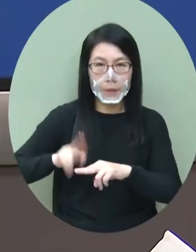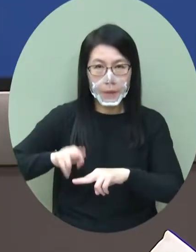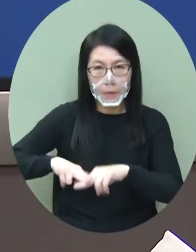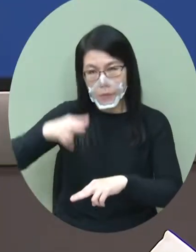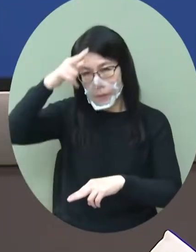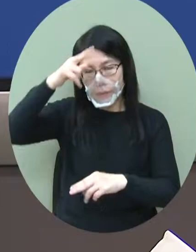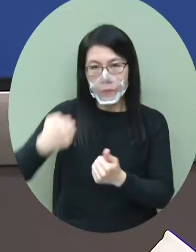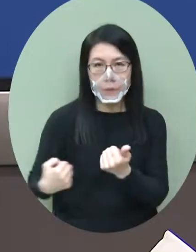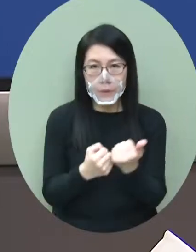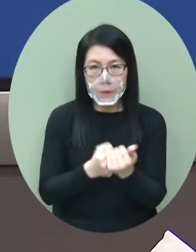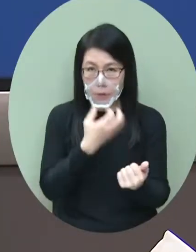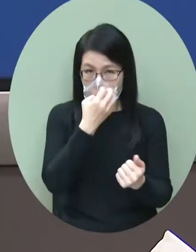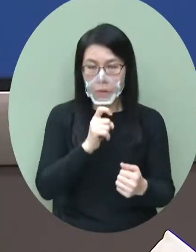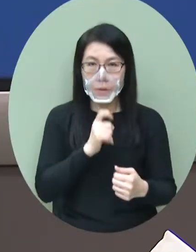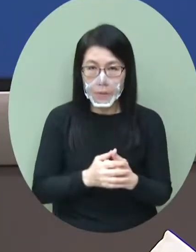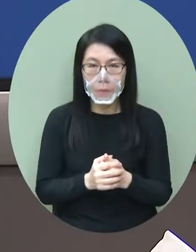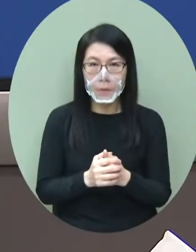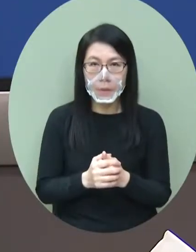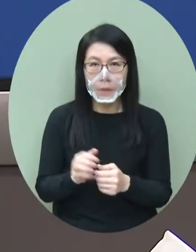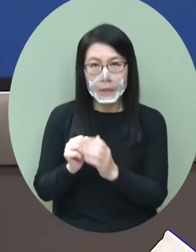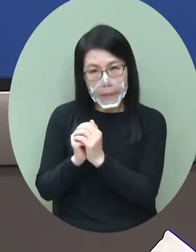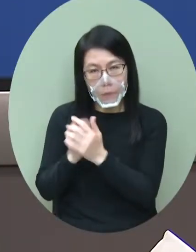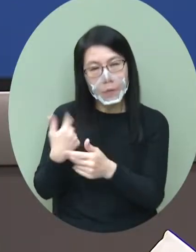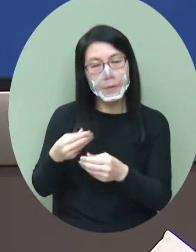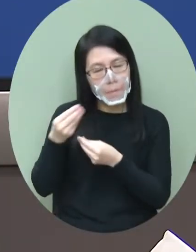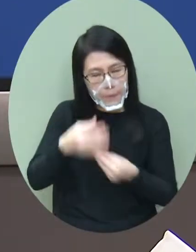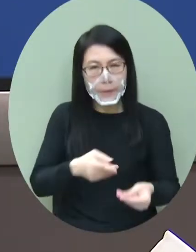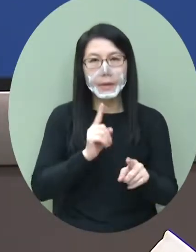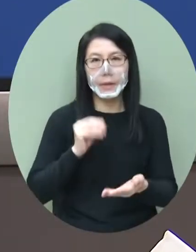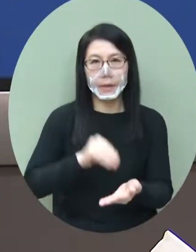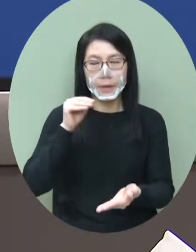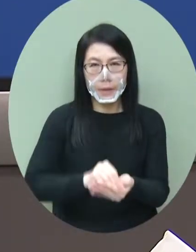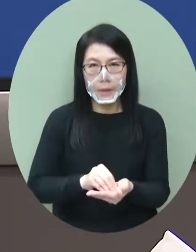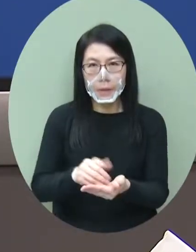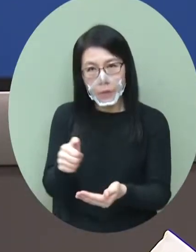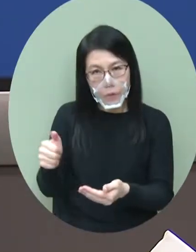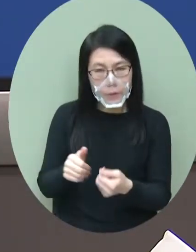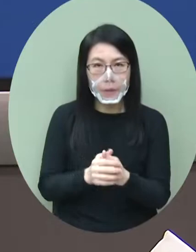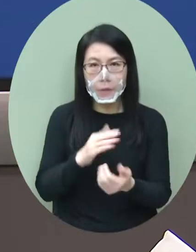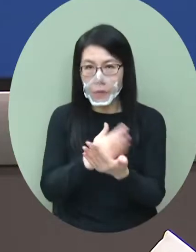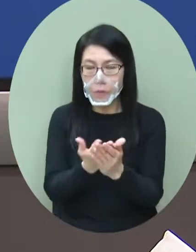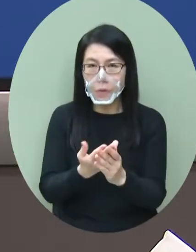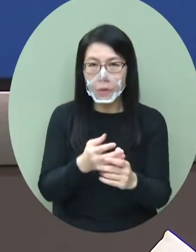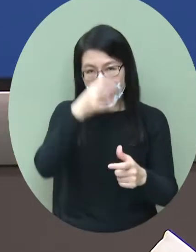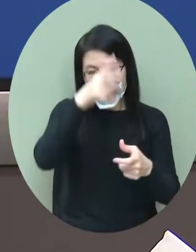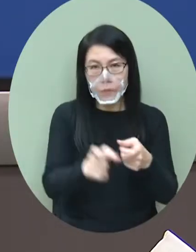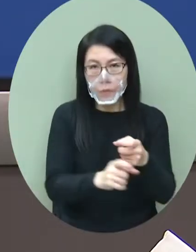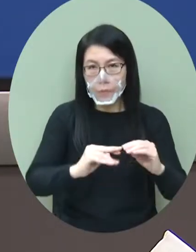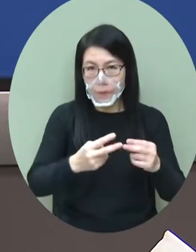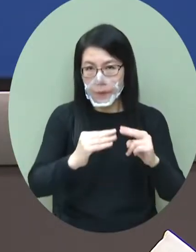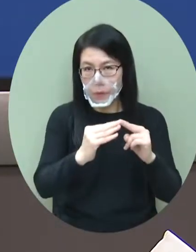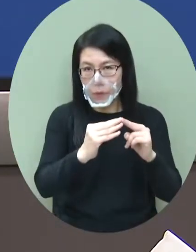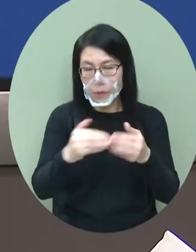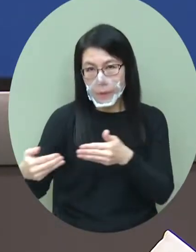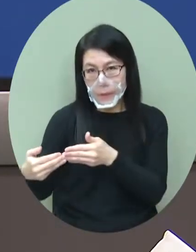第一，当然是要感谢中央对我们的大力支持，做到有求必应，也要感谢各个部委，特别是跟商务